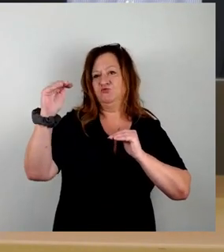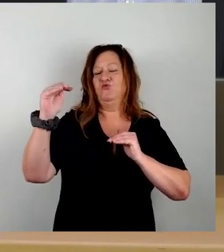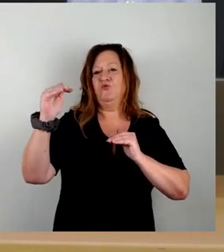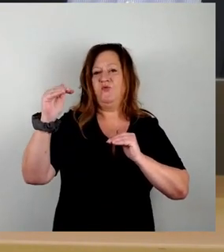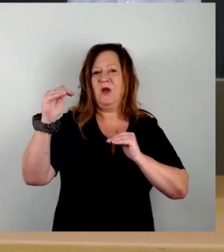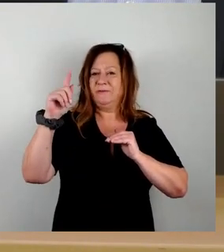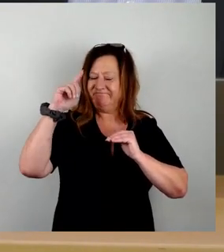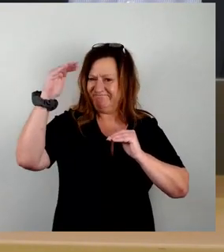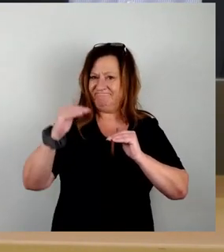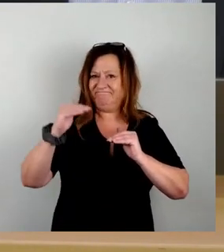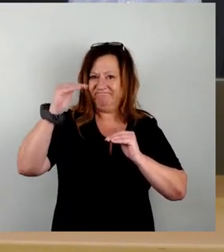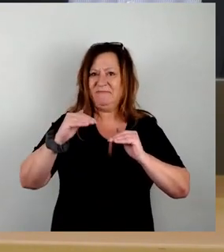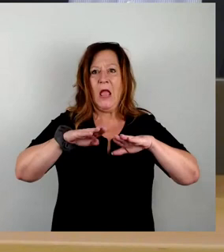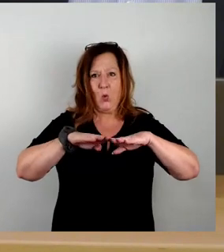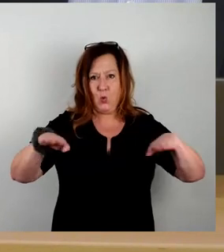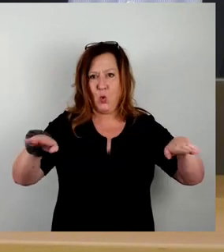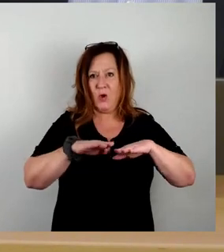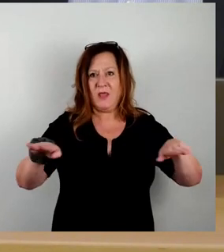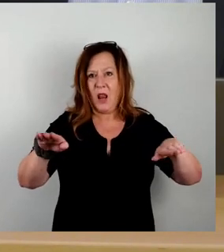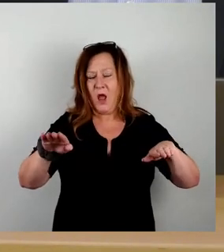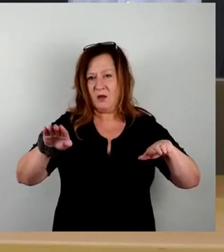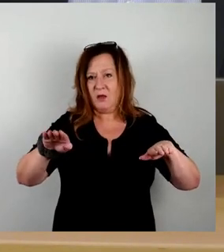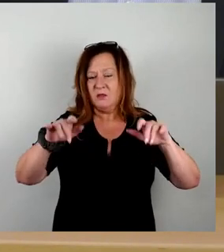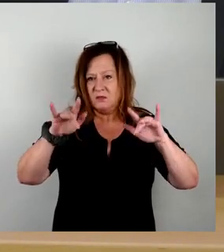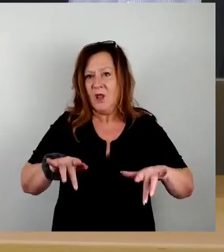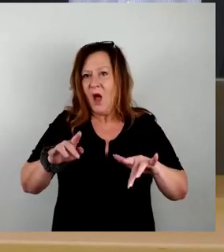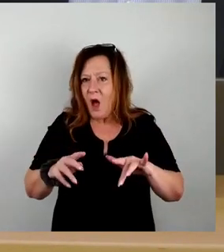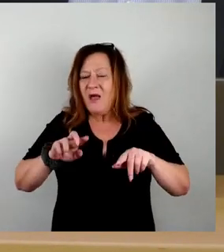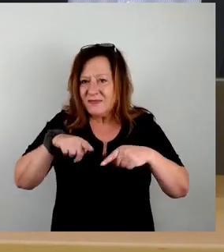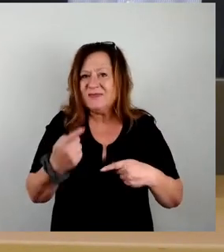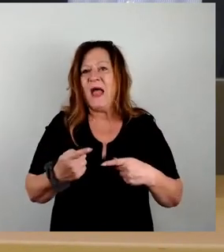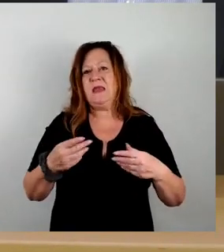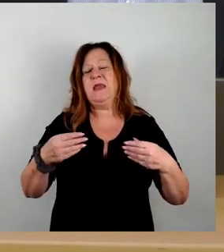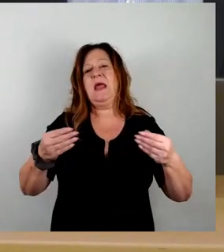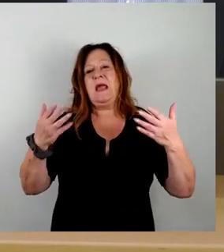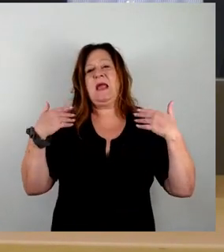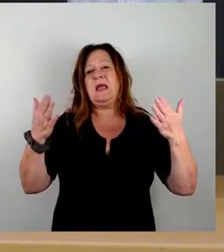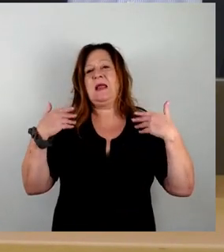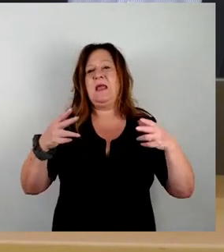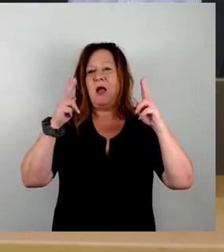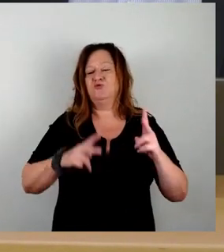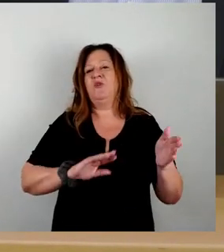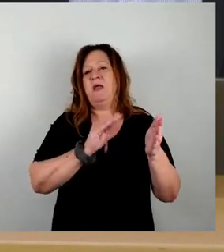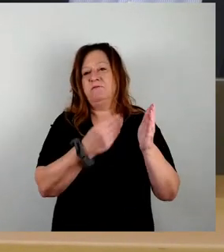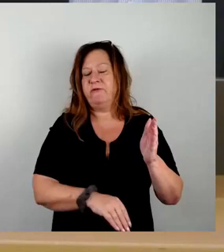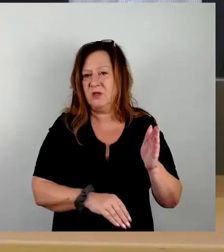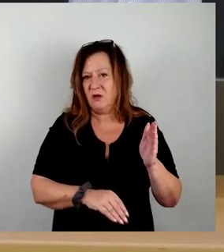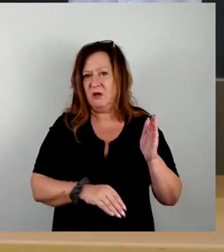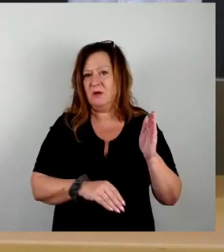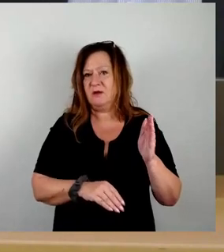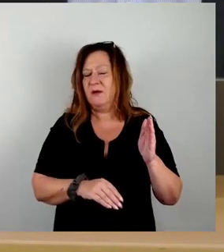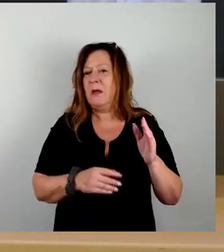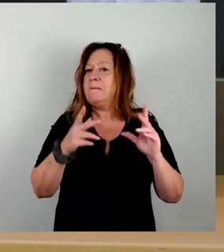Basis für die Erstellung des Klimastadtvertrages, der sich eben damit einbindet in